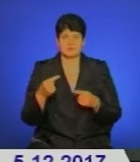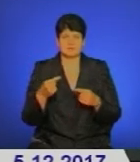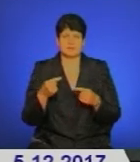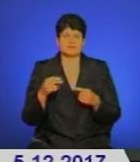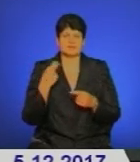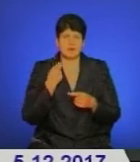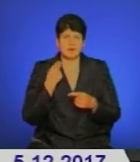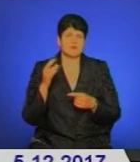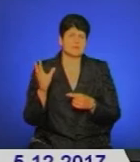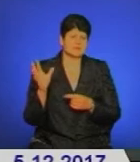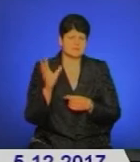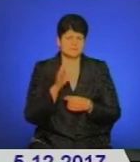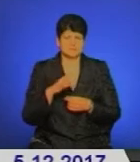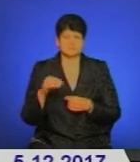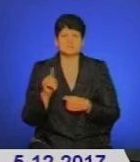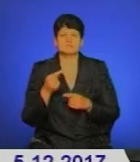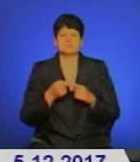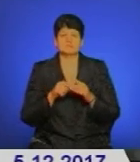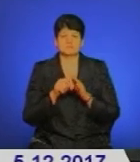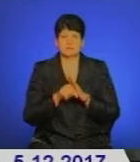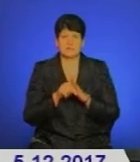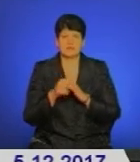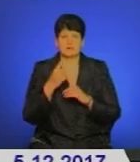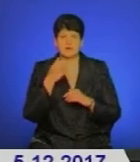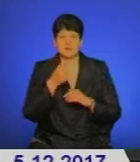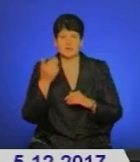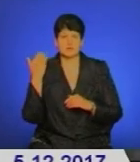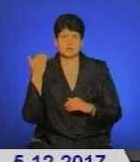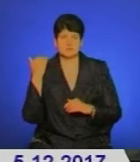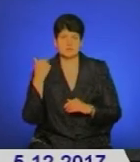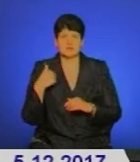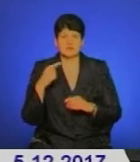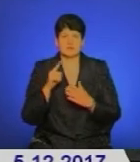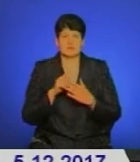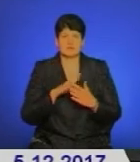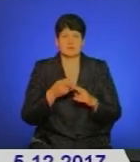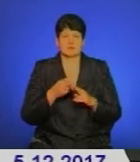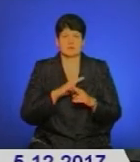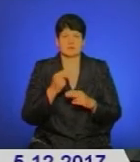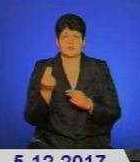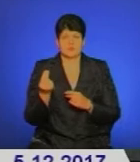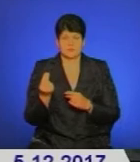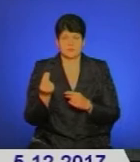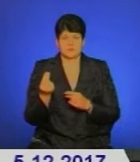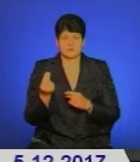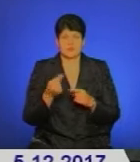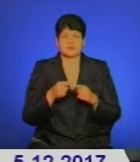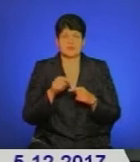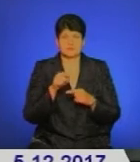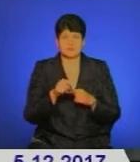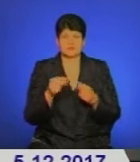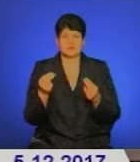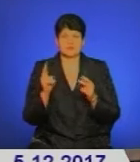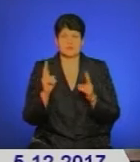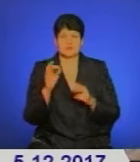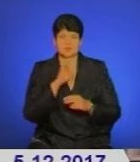з заборгованістю і тому подібне. Що це означає? 2 роки назад нам повинні були віддати гроші. Тими грішми